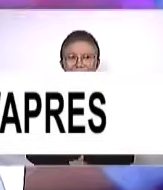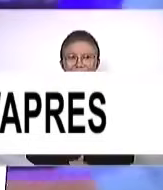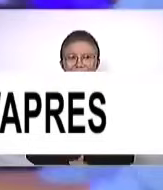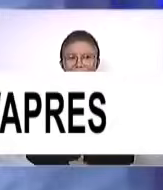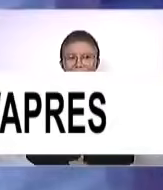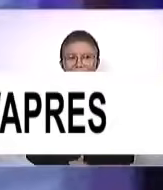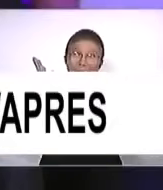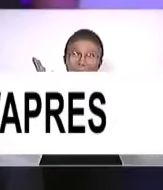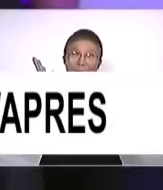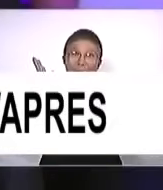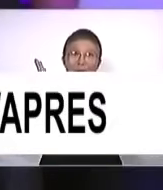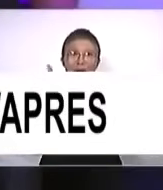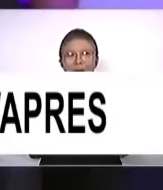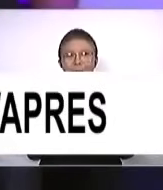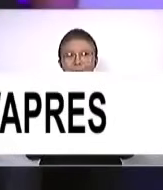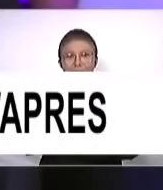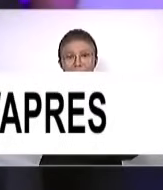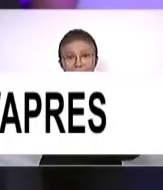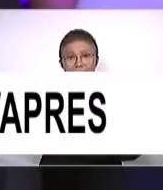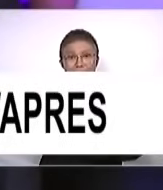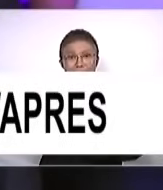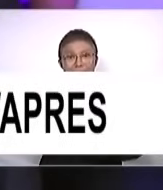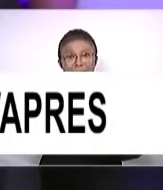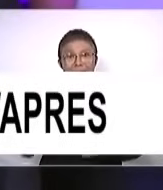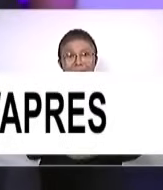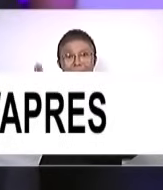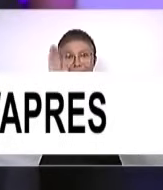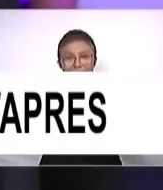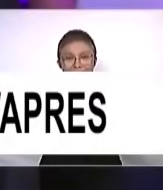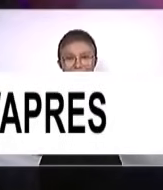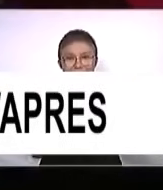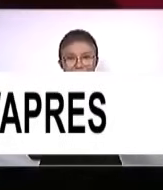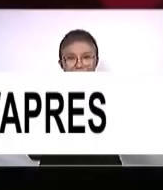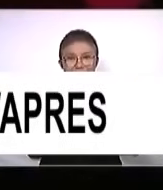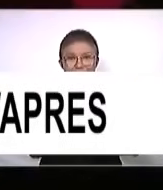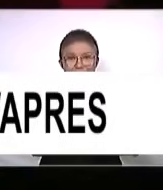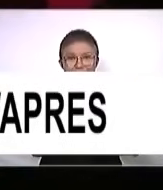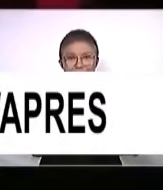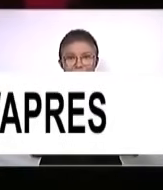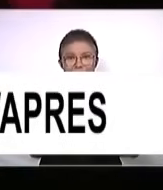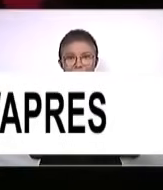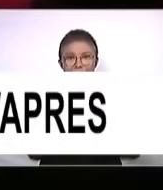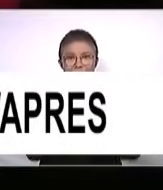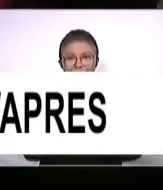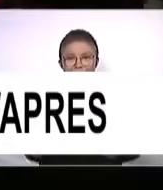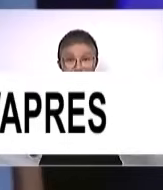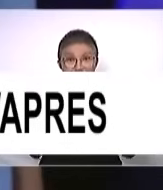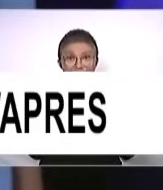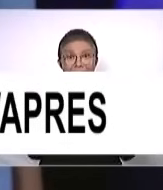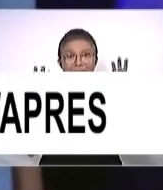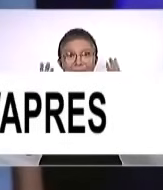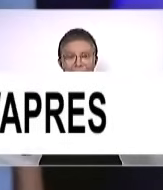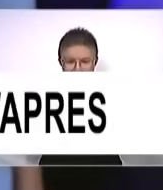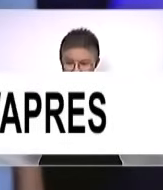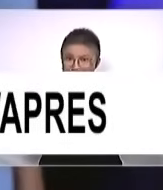yang komprehensif gitu misalkan terkait dengan persoalan ee apa namanya ekonomi digital itu harus seperti apa tahapannya seperti